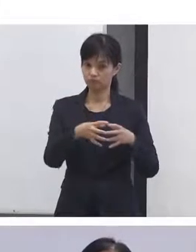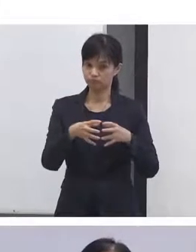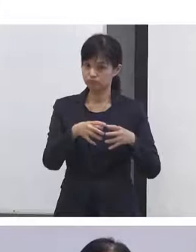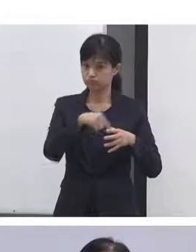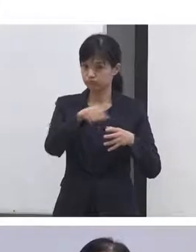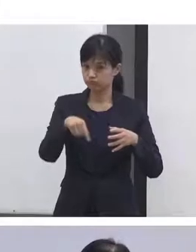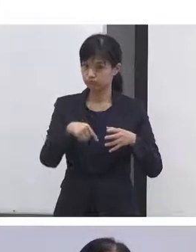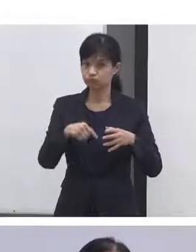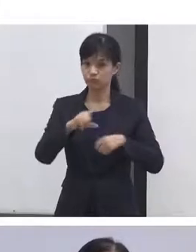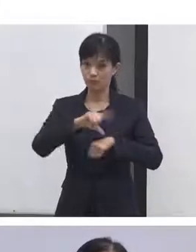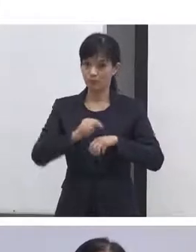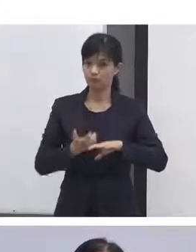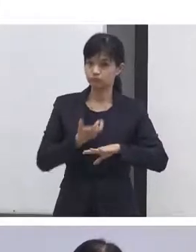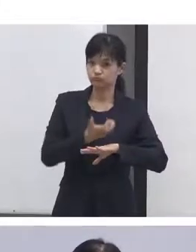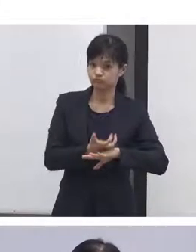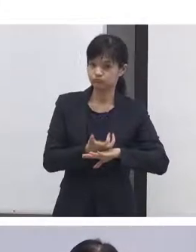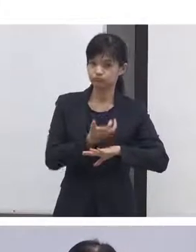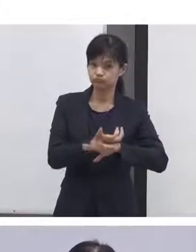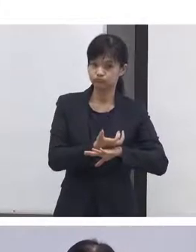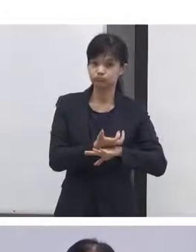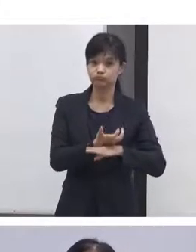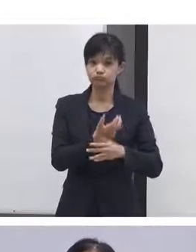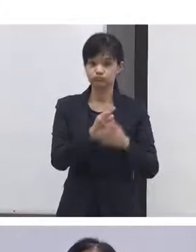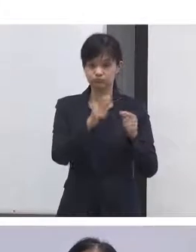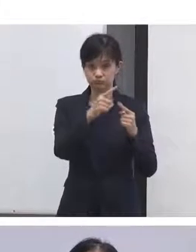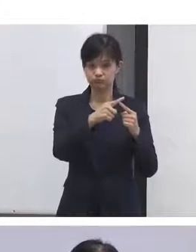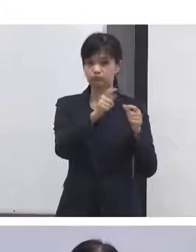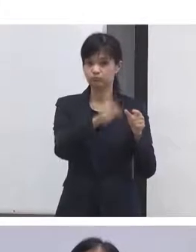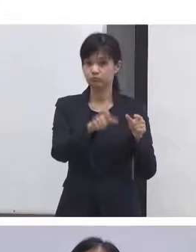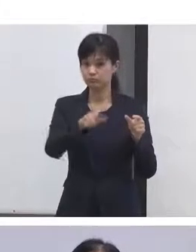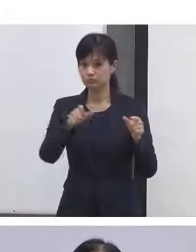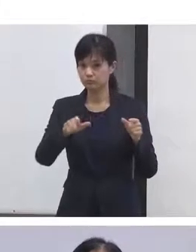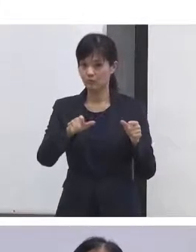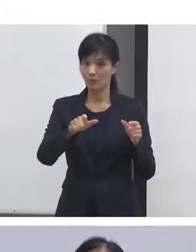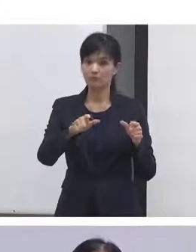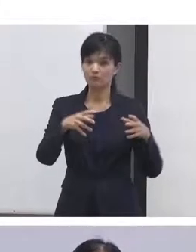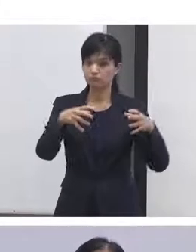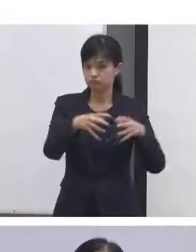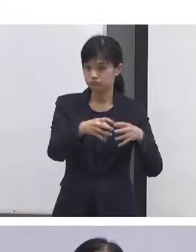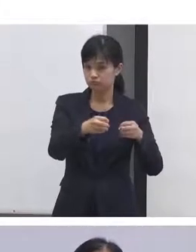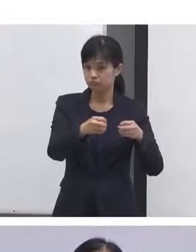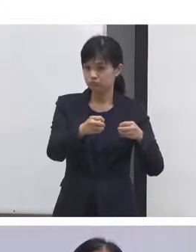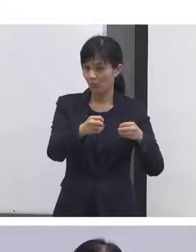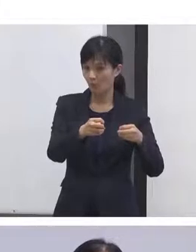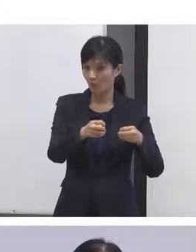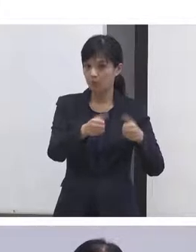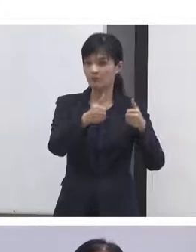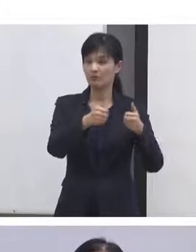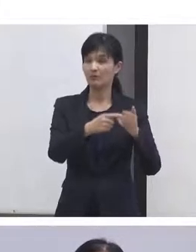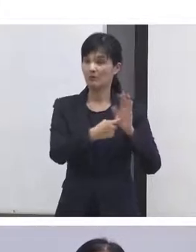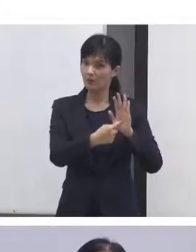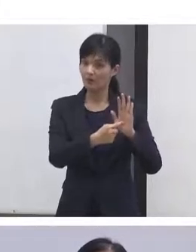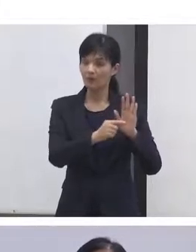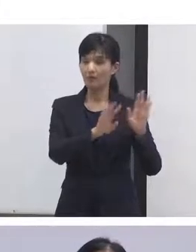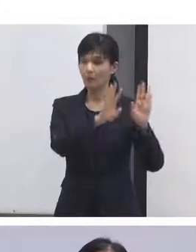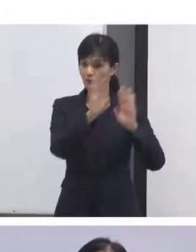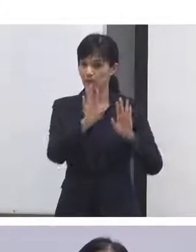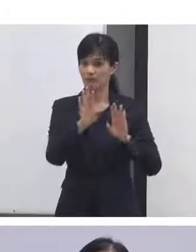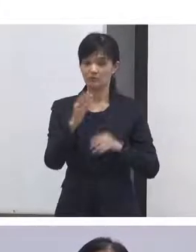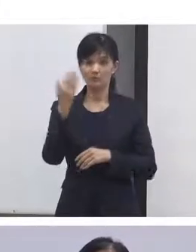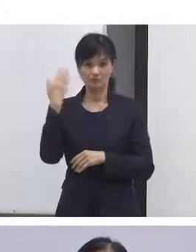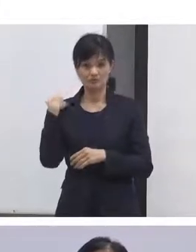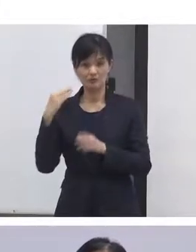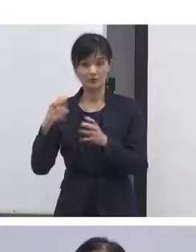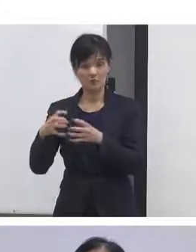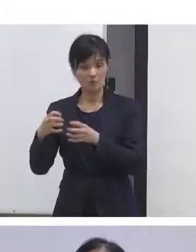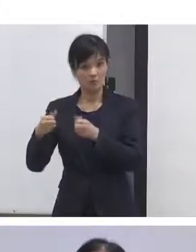愿意投入时间的人是这样子，所以他的状态是这样。但是会不会改变？当然会改变啊，因为我觉得我们真的确实是一直很有